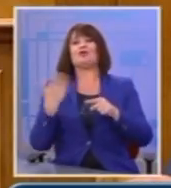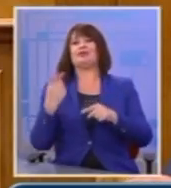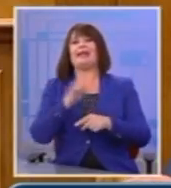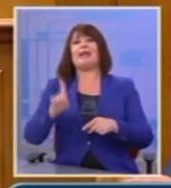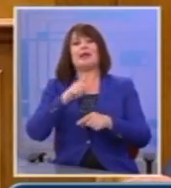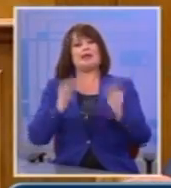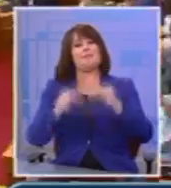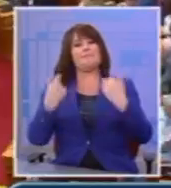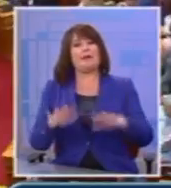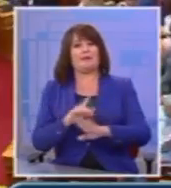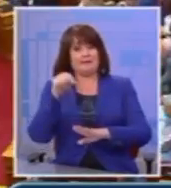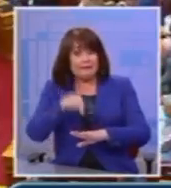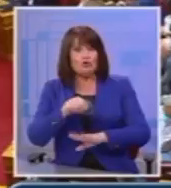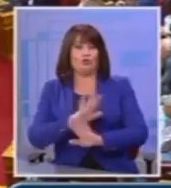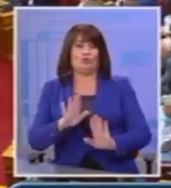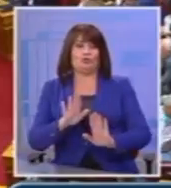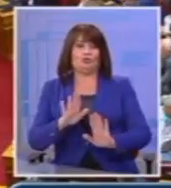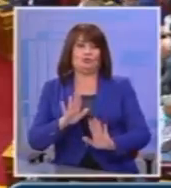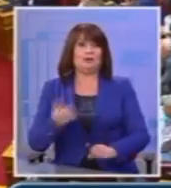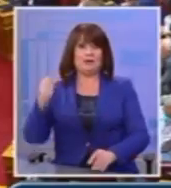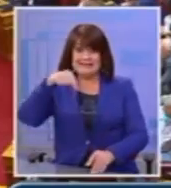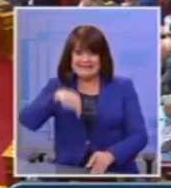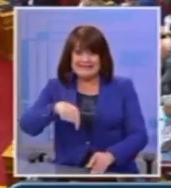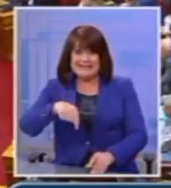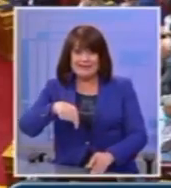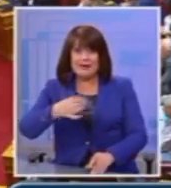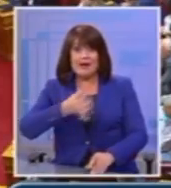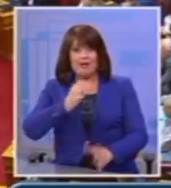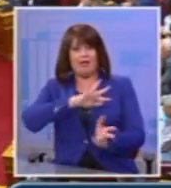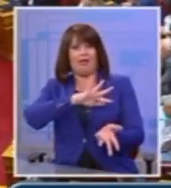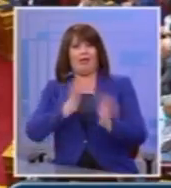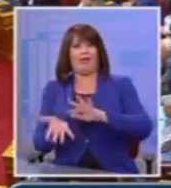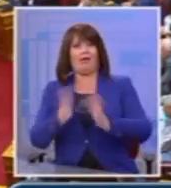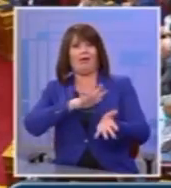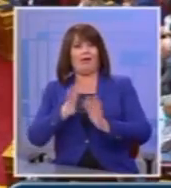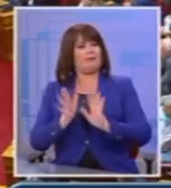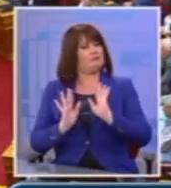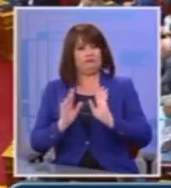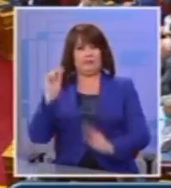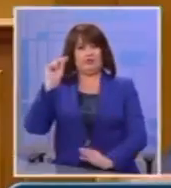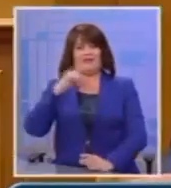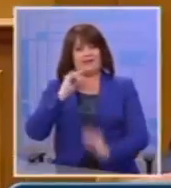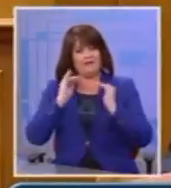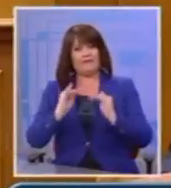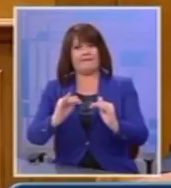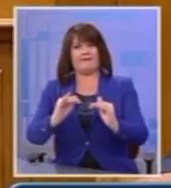Κυριακή. Και δεν θα έρθω εγώ σήμερα να παριστάνω κάτι άλλο από αυτό που υποσχέθηκα.